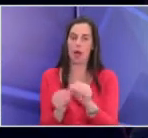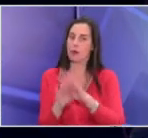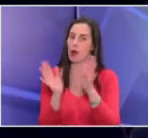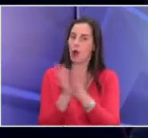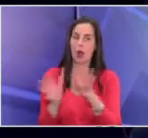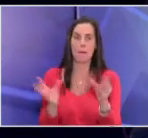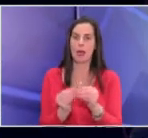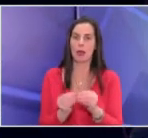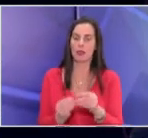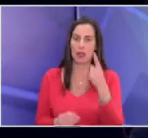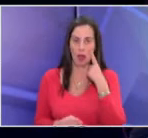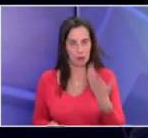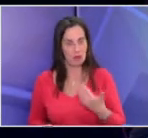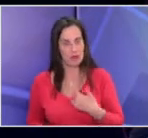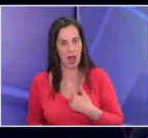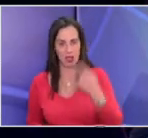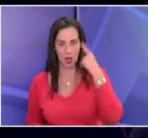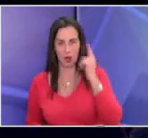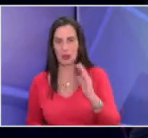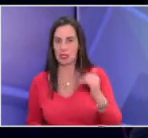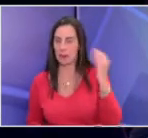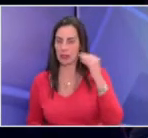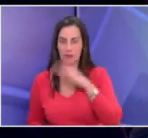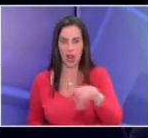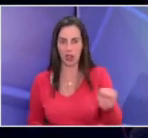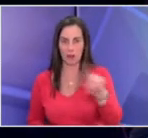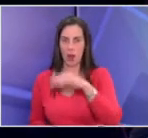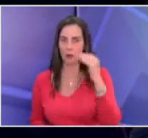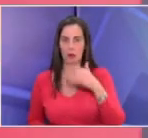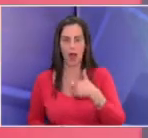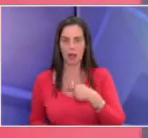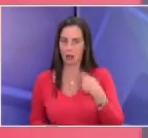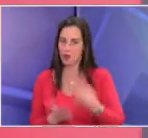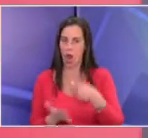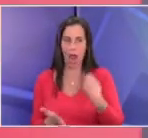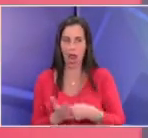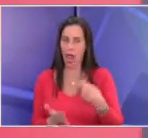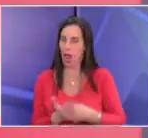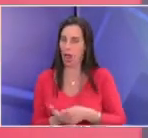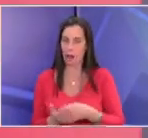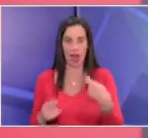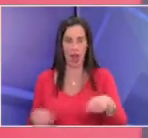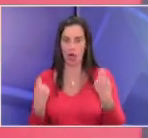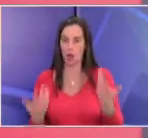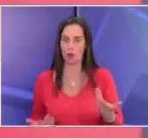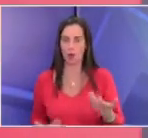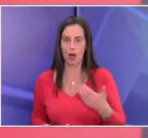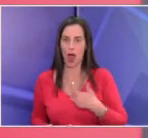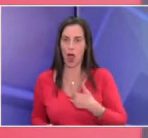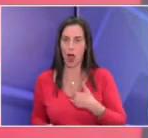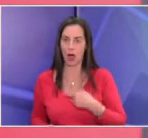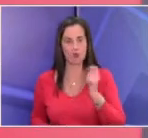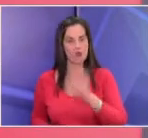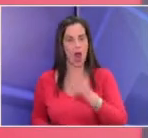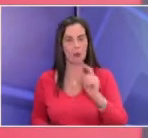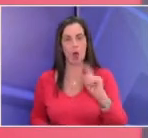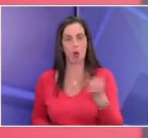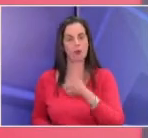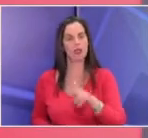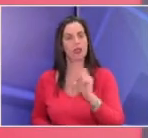אם כן, אם העבודה שלך נותנת לך קרן השתלמות או פנסיה, אז 10 שנים האחרונות עשית חבילות של כסף. בוא. העניין הוא... וקרנות